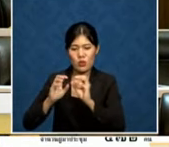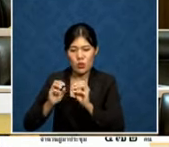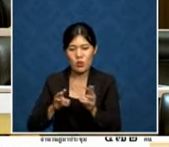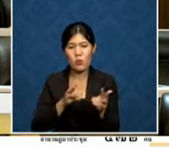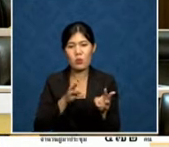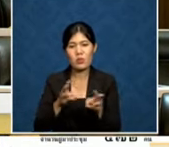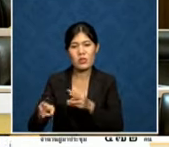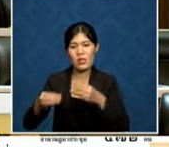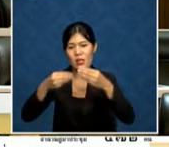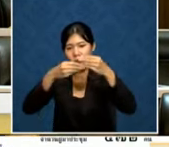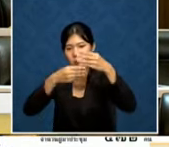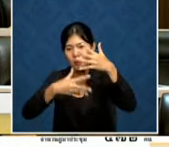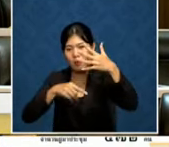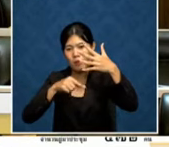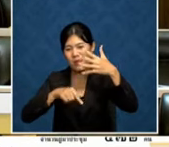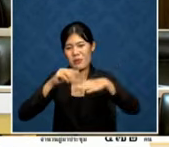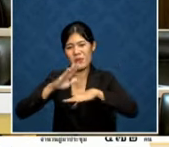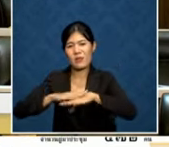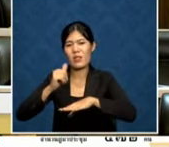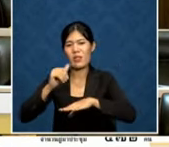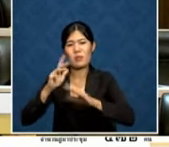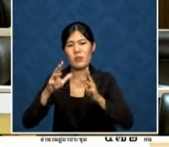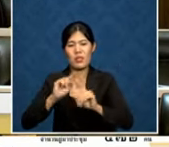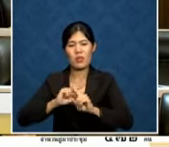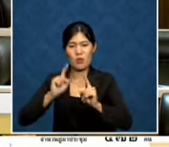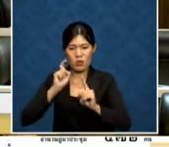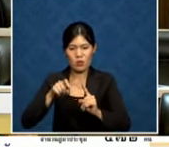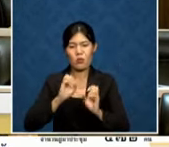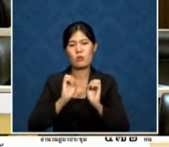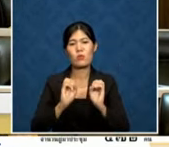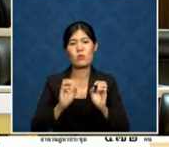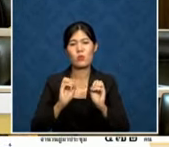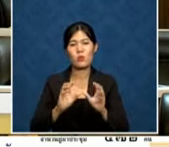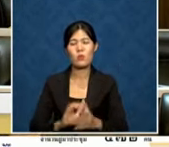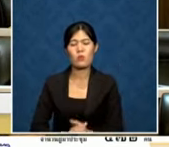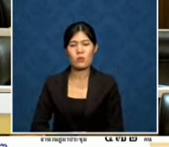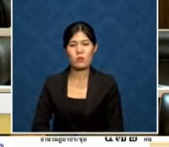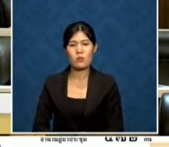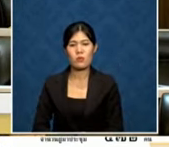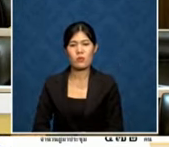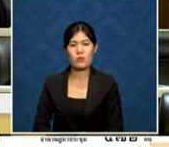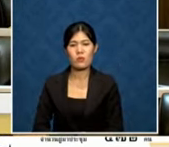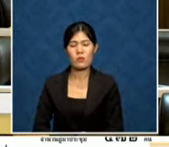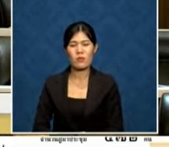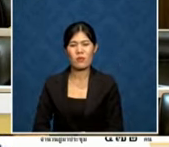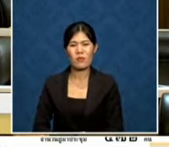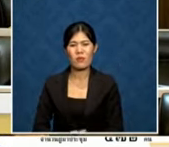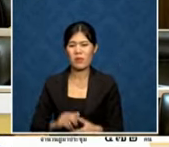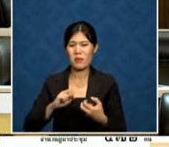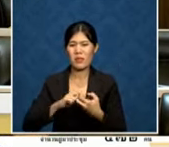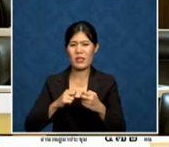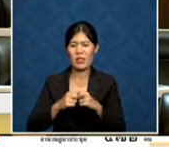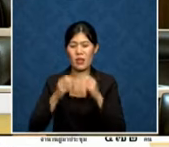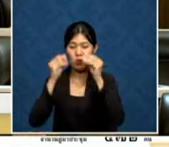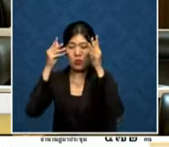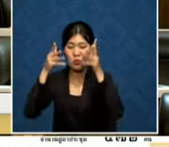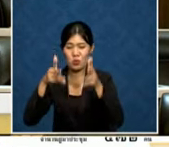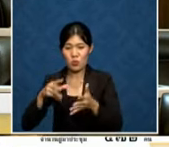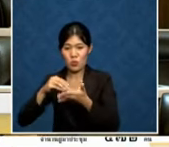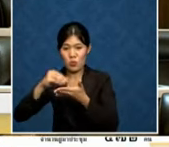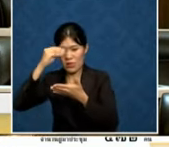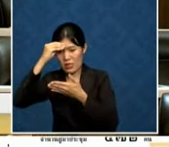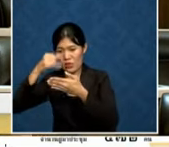ใช่สาขาที่ตนถนัดด้วยนะคะและอีกหนึ่งปัญหาที่พบคือการจัดสรรครูไม่ตรงสายที่จบมา